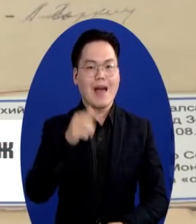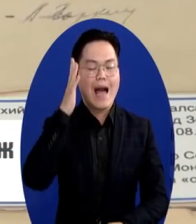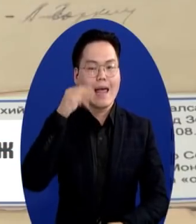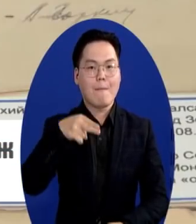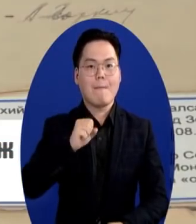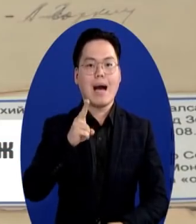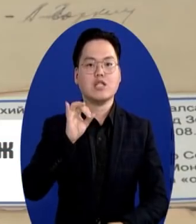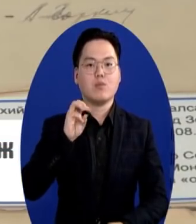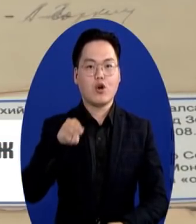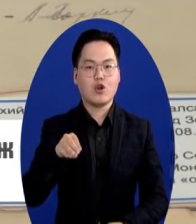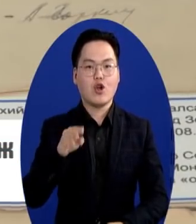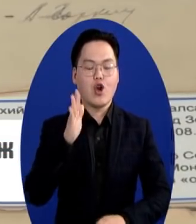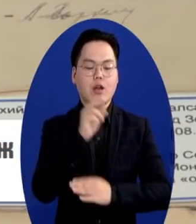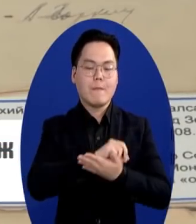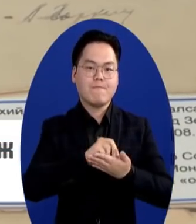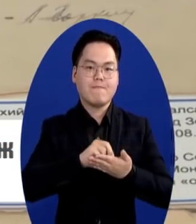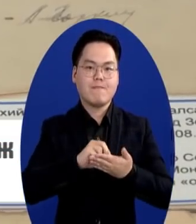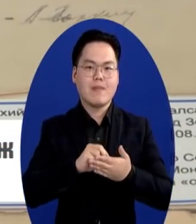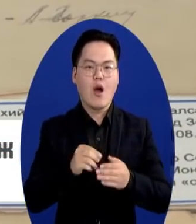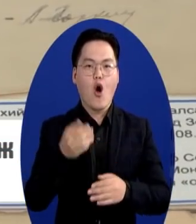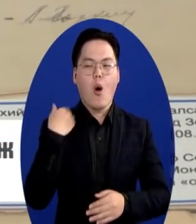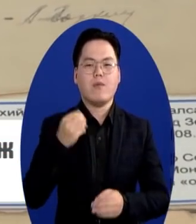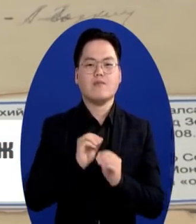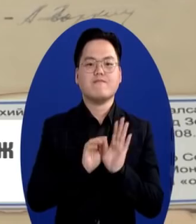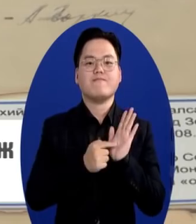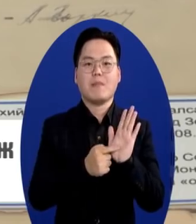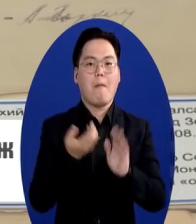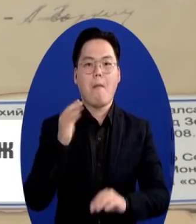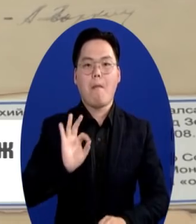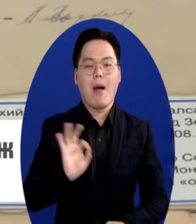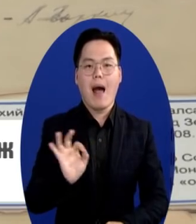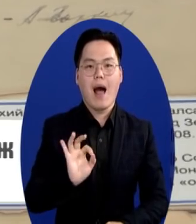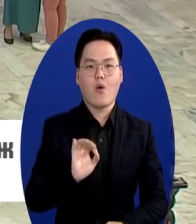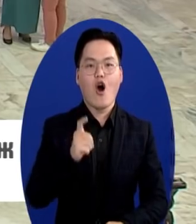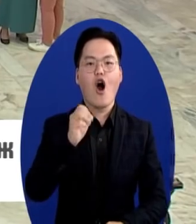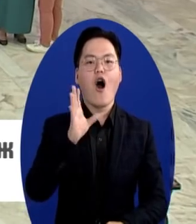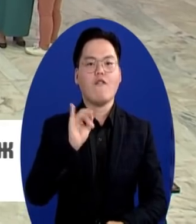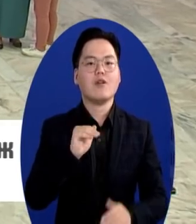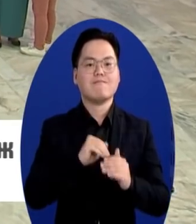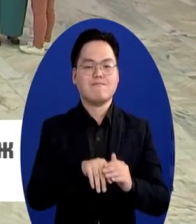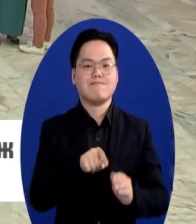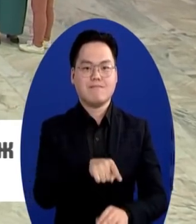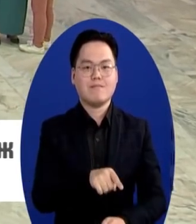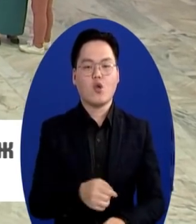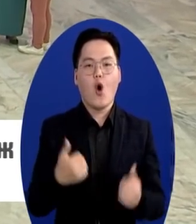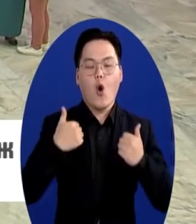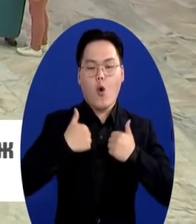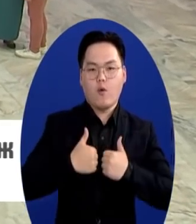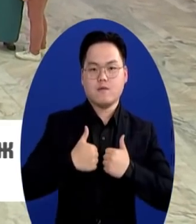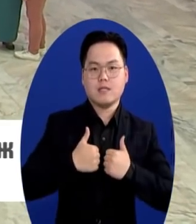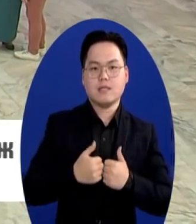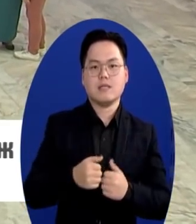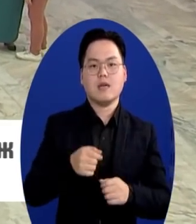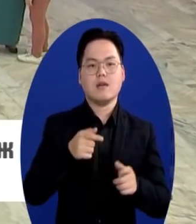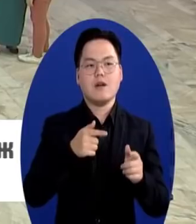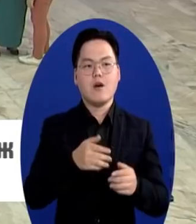зэрэг өмнө нь хаанч дэлгэгдэж байгаагүй архивын ховор баримтууд байгаа юм а. Мөн Маршал Чавасны өмсөж байсан хувцас, эдлэж байсан эдлэл